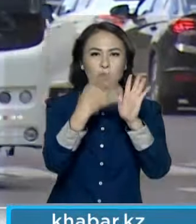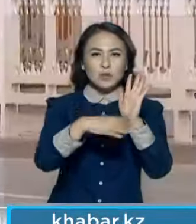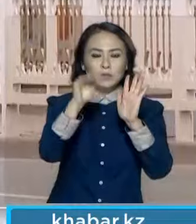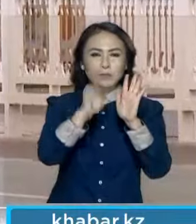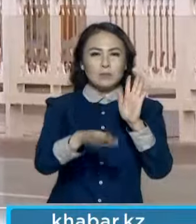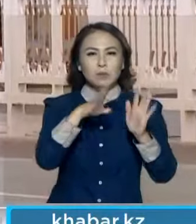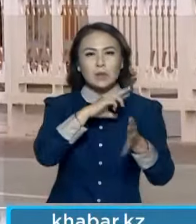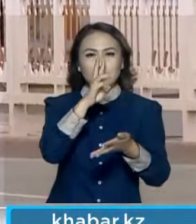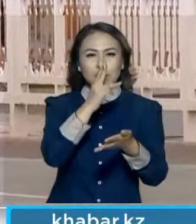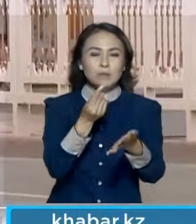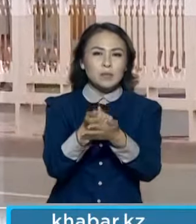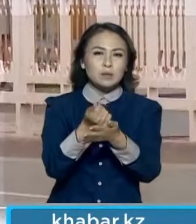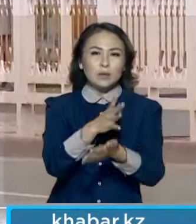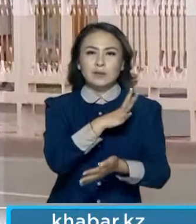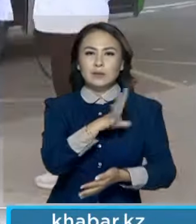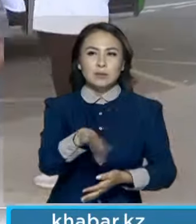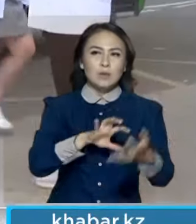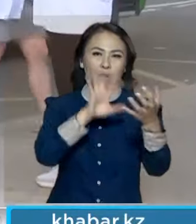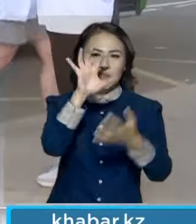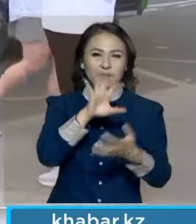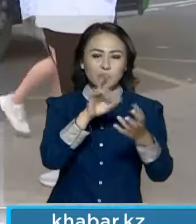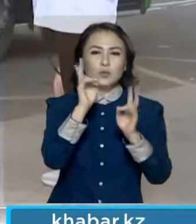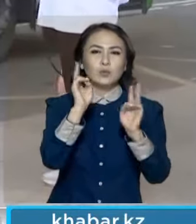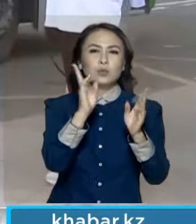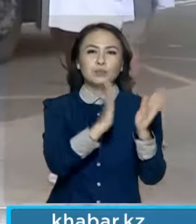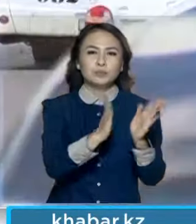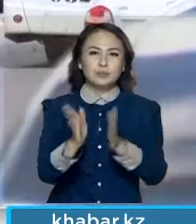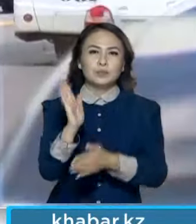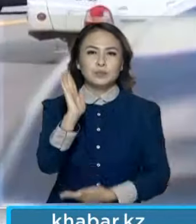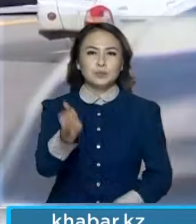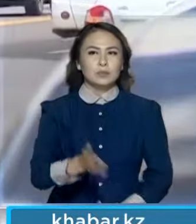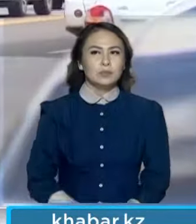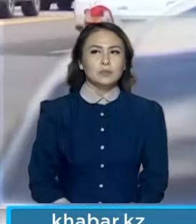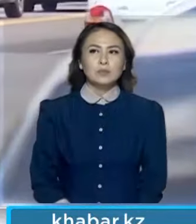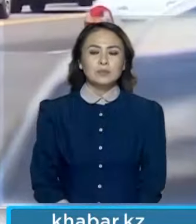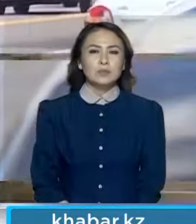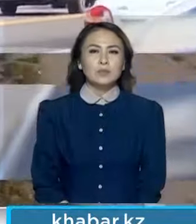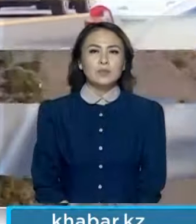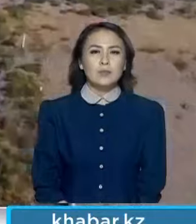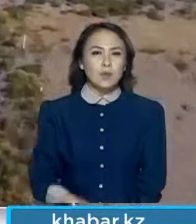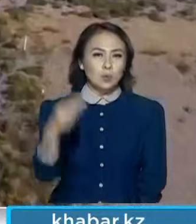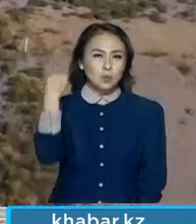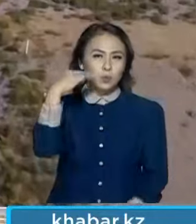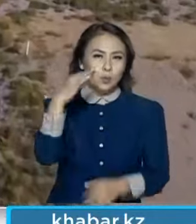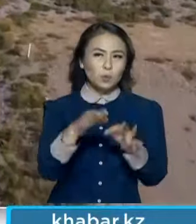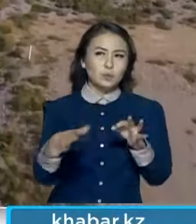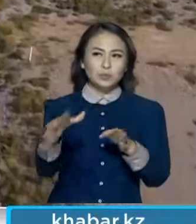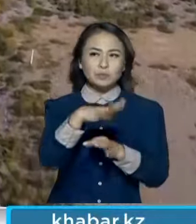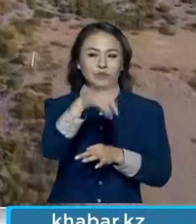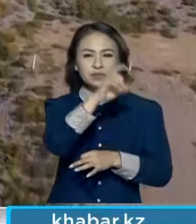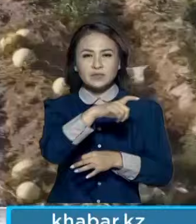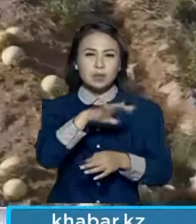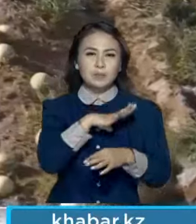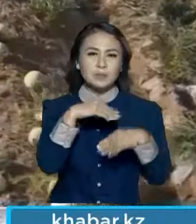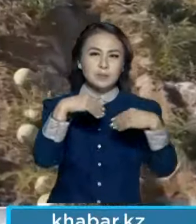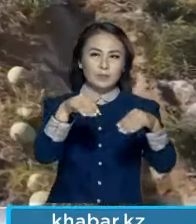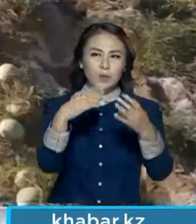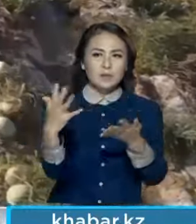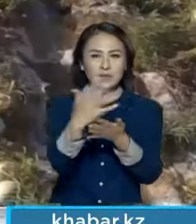жол ақысын төлемеген. Қоғамдық көліктегі тәртіпті кім қалыптастырады? Түркістан облысында дихандар екінші мәрте